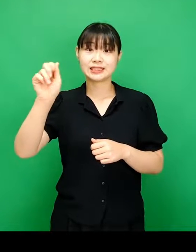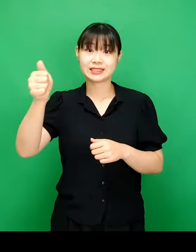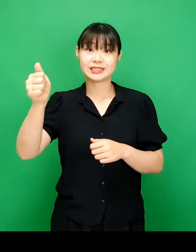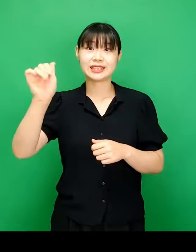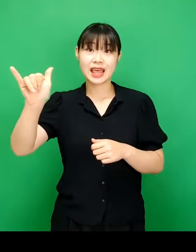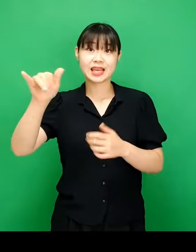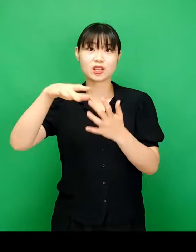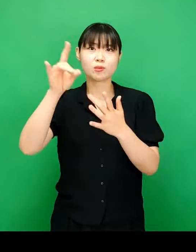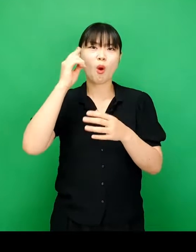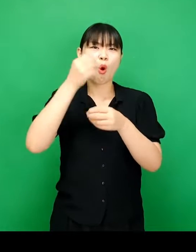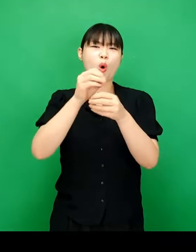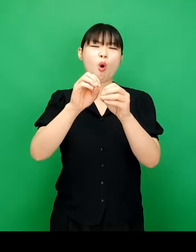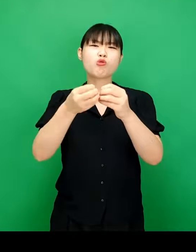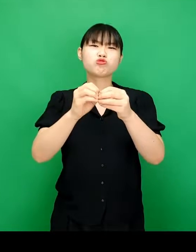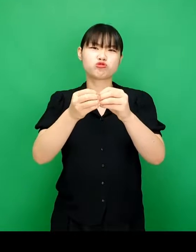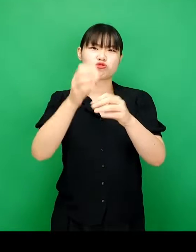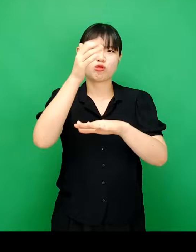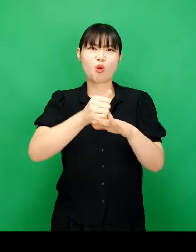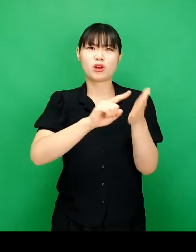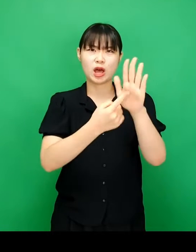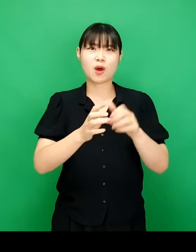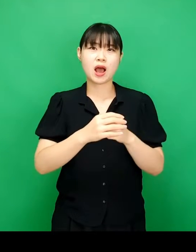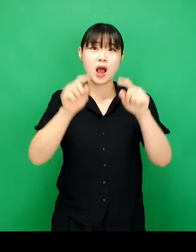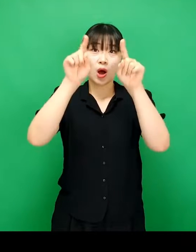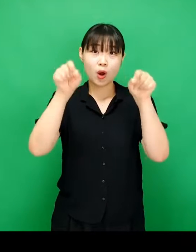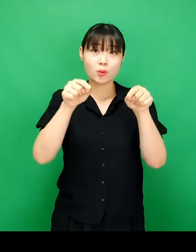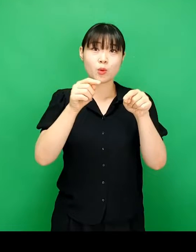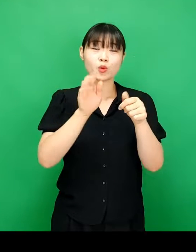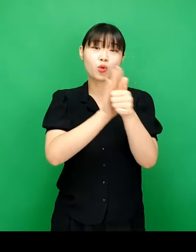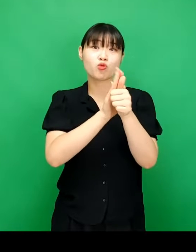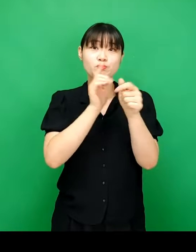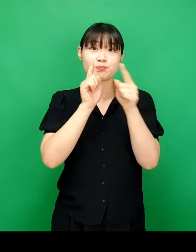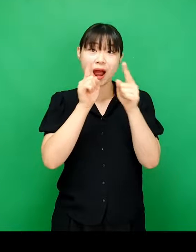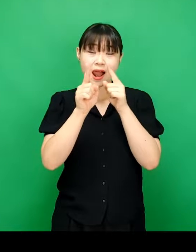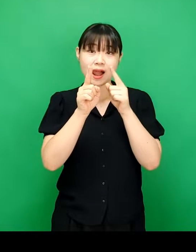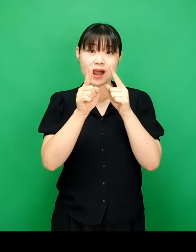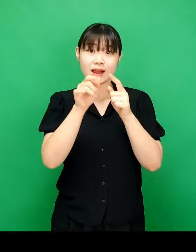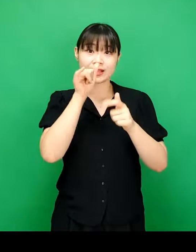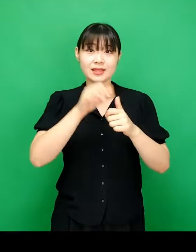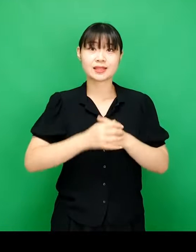결과값을 얻게 됩니다. 등호를 열고 write라고 입력합니다.